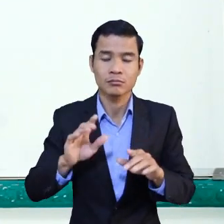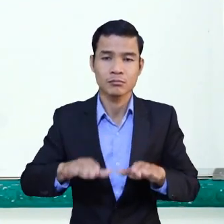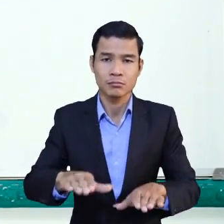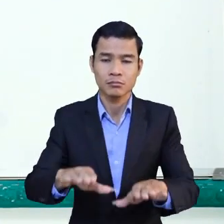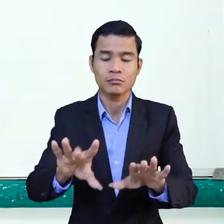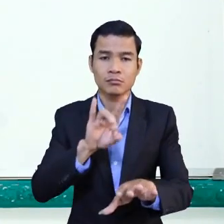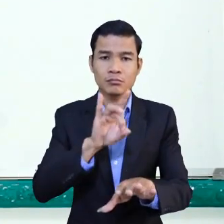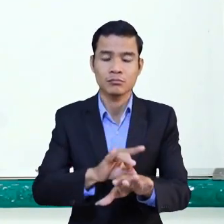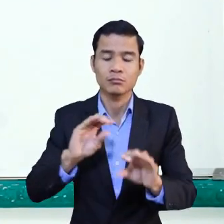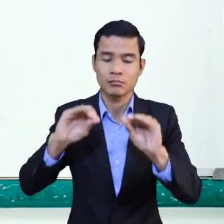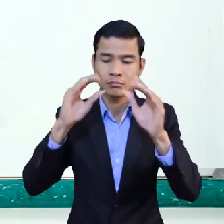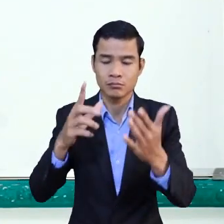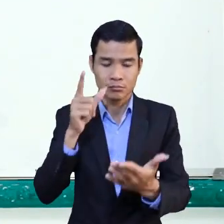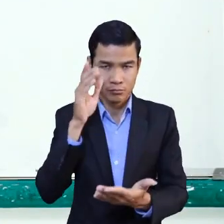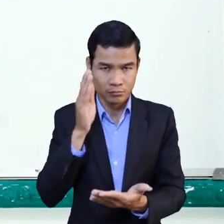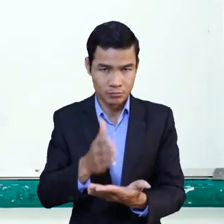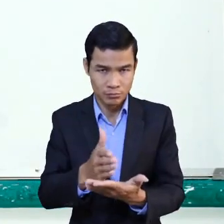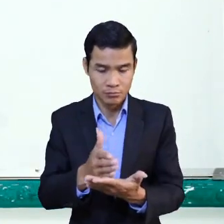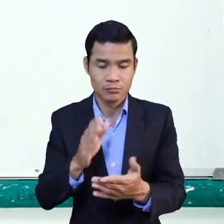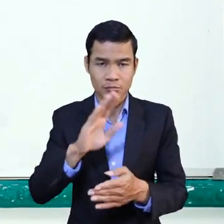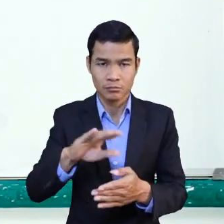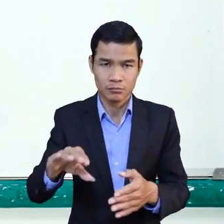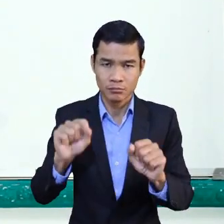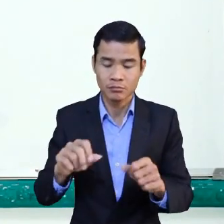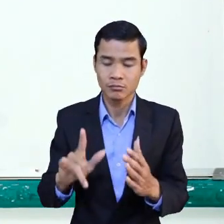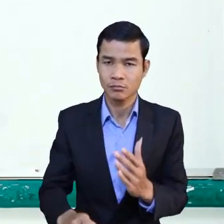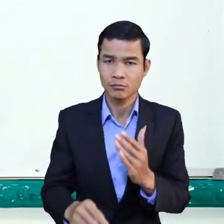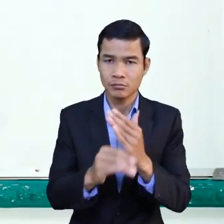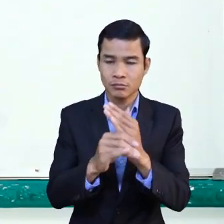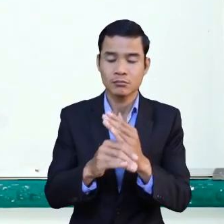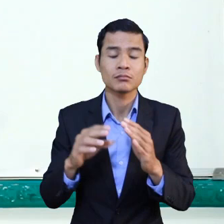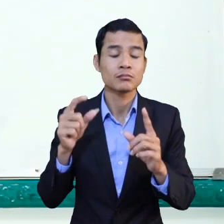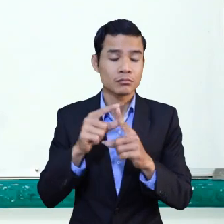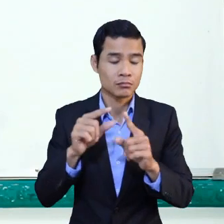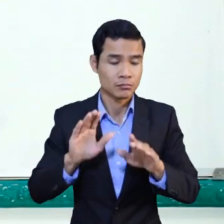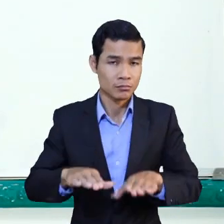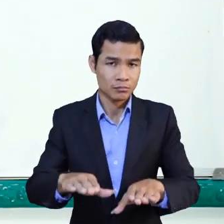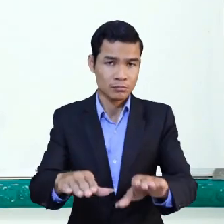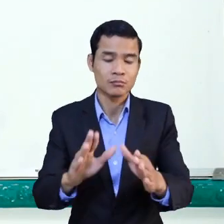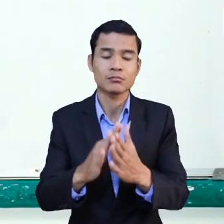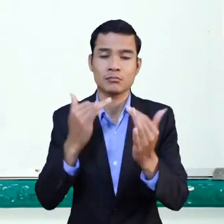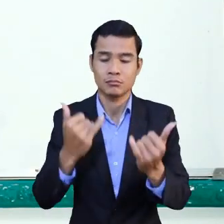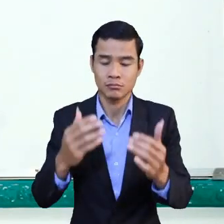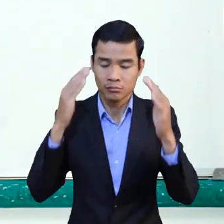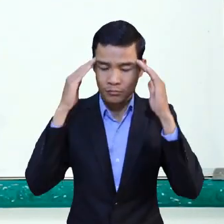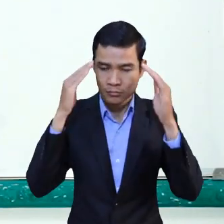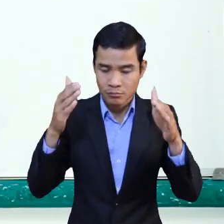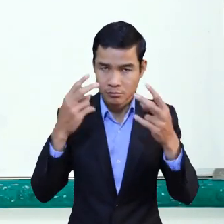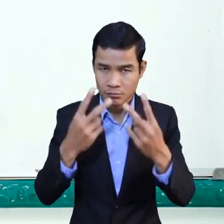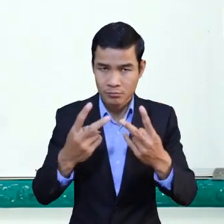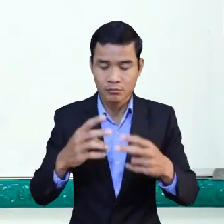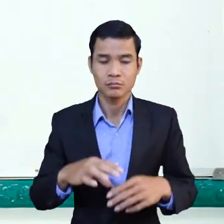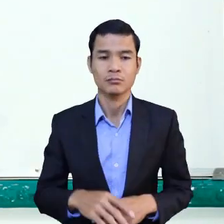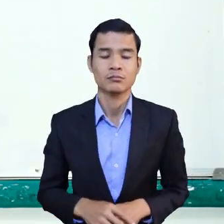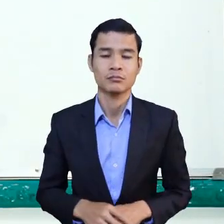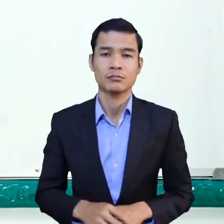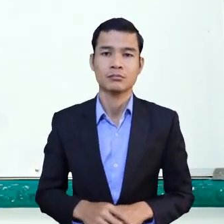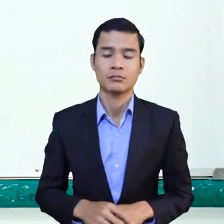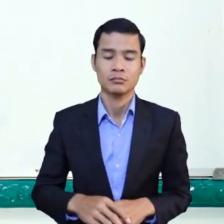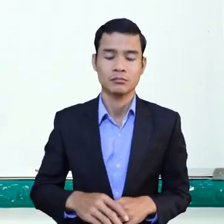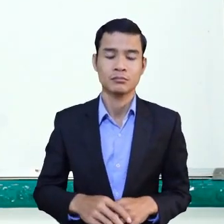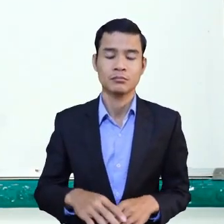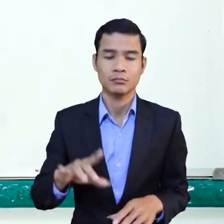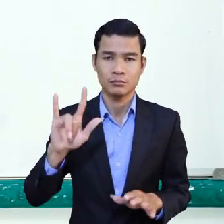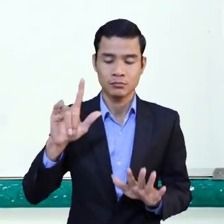បង្អាក់កូនកូនចាកូនបន្ថែមពាក្យដេកូនណាចាឥឡូវកូនស្ដាប់ទាំងអស់គ្នា